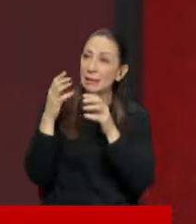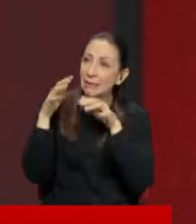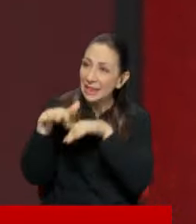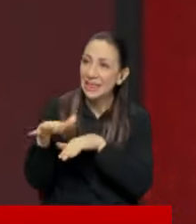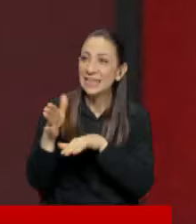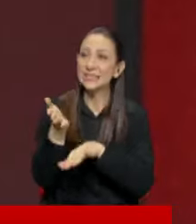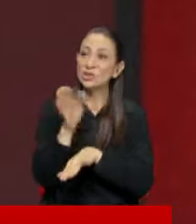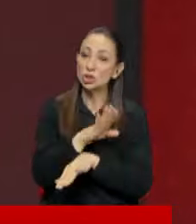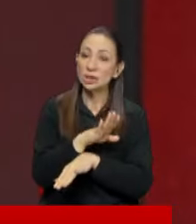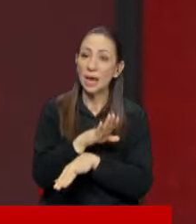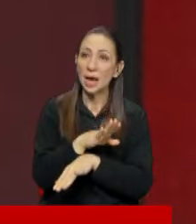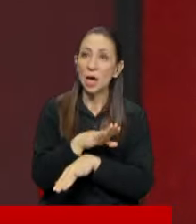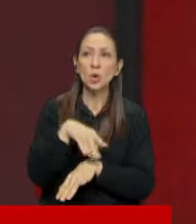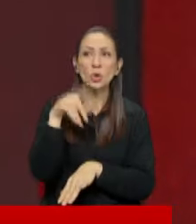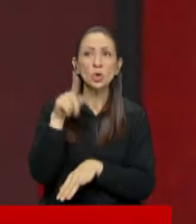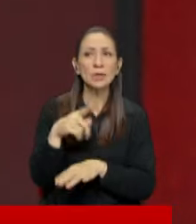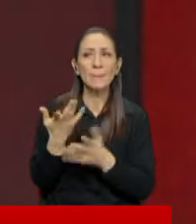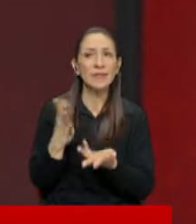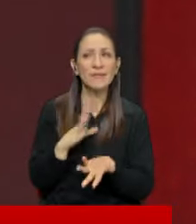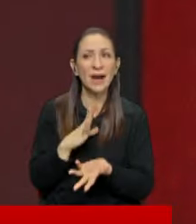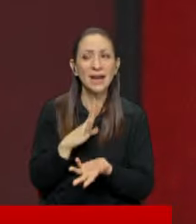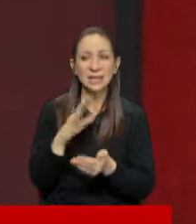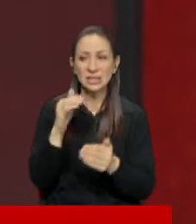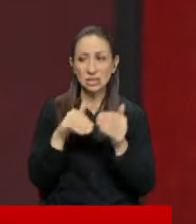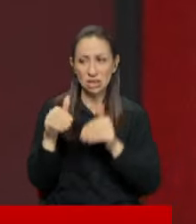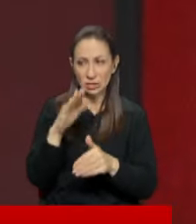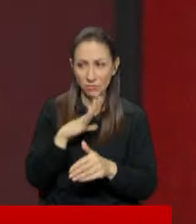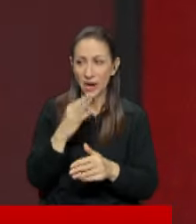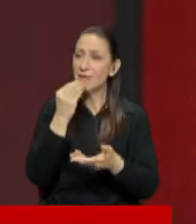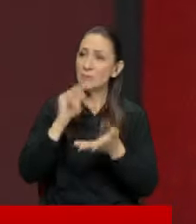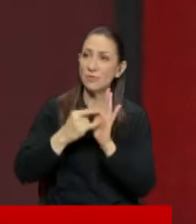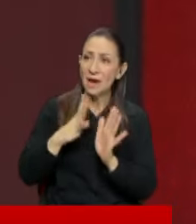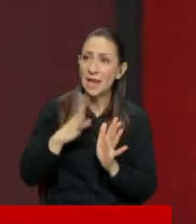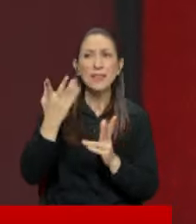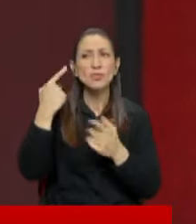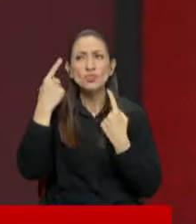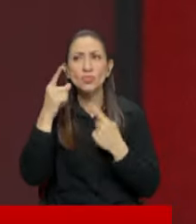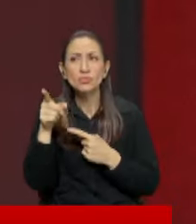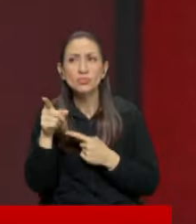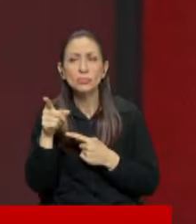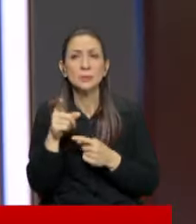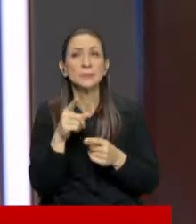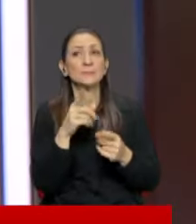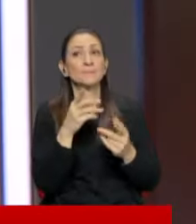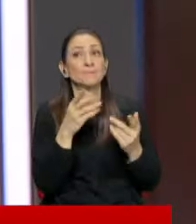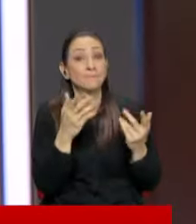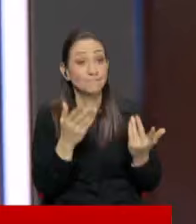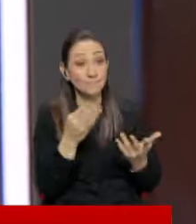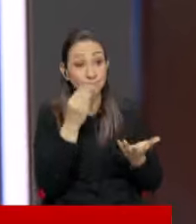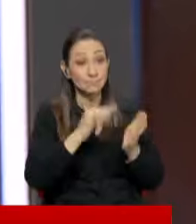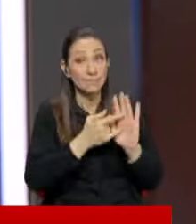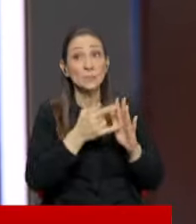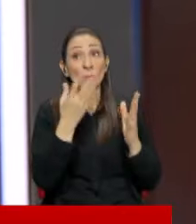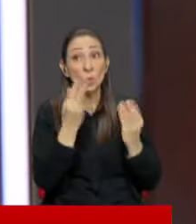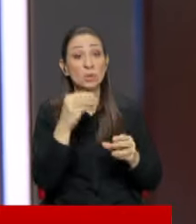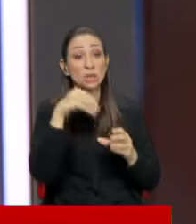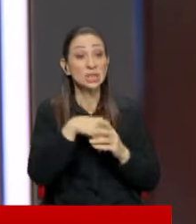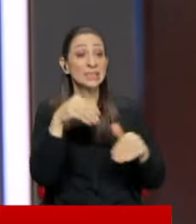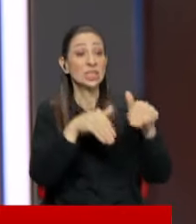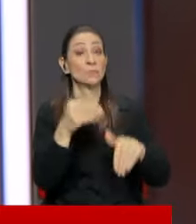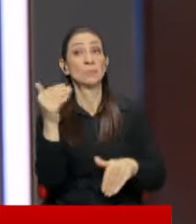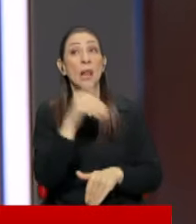ilgisinden ziyade gündemlerinde ne var? Seçim mi var, geçim mi var? Gözleminiz nedir? Yani geçim olduğu için seçim